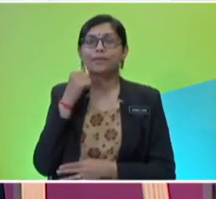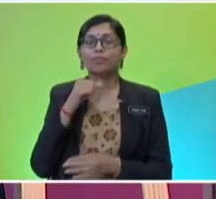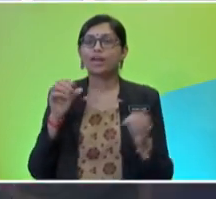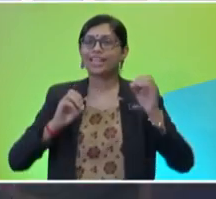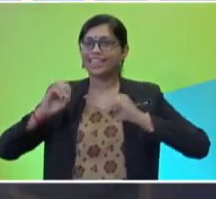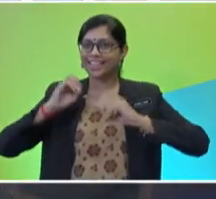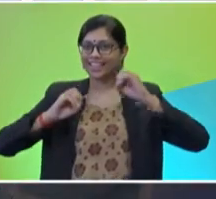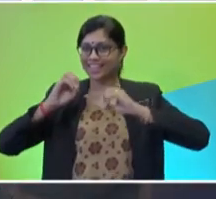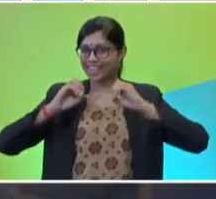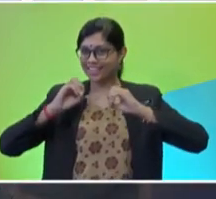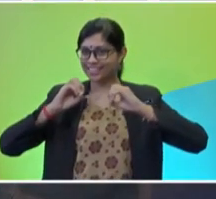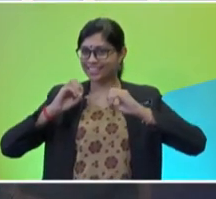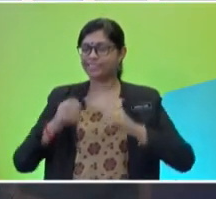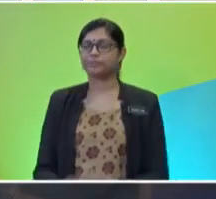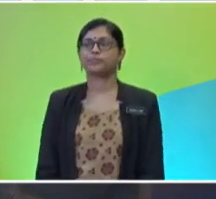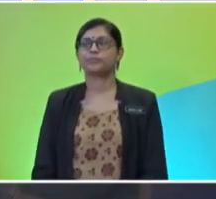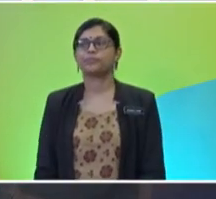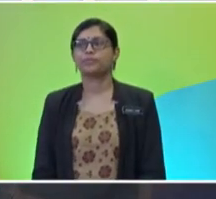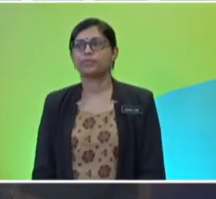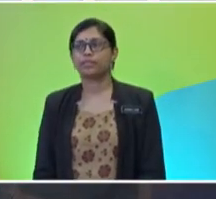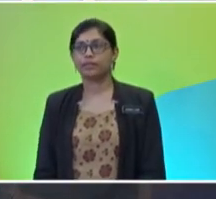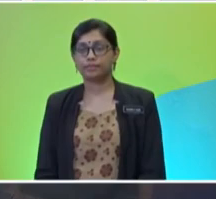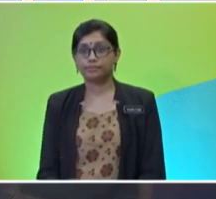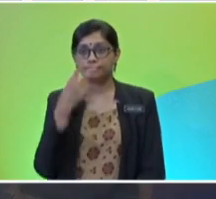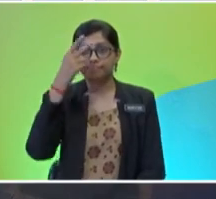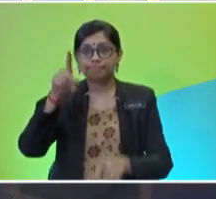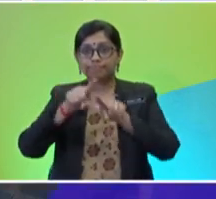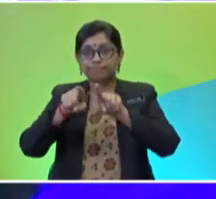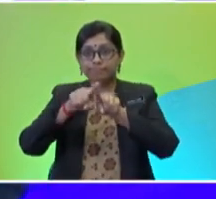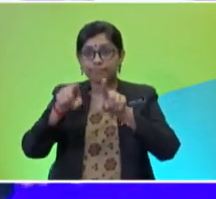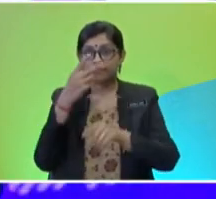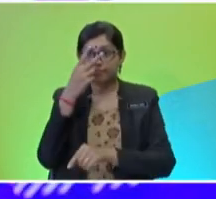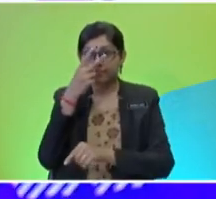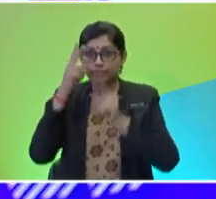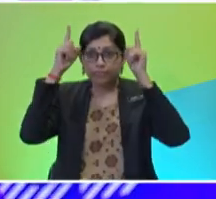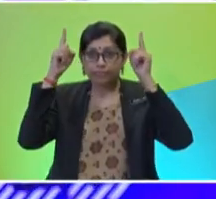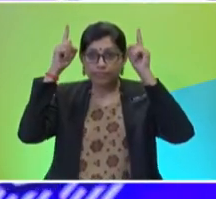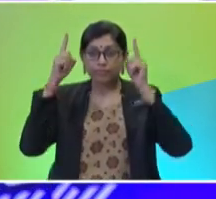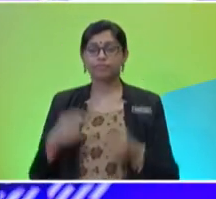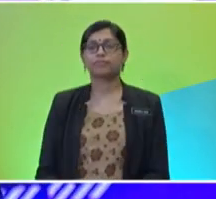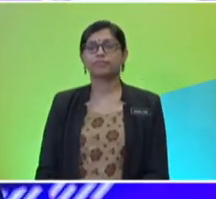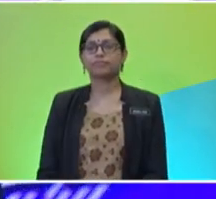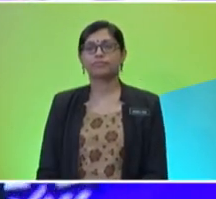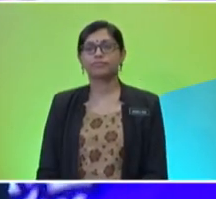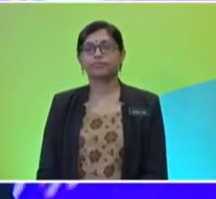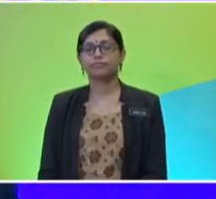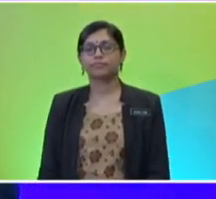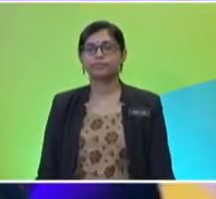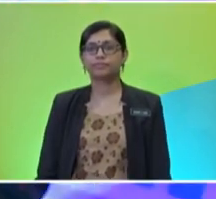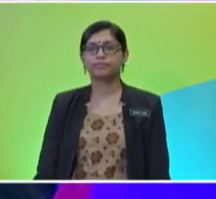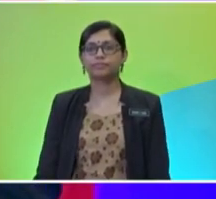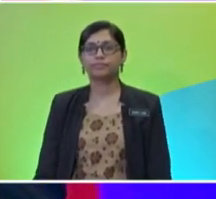dalam seluar. Macam itulah perbezaan. Untuk lelaki mesti masuk